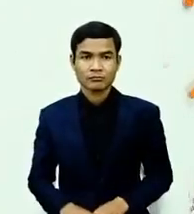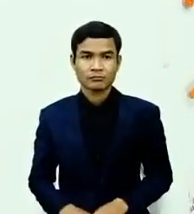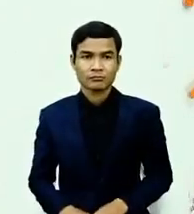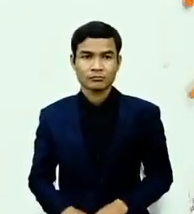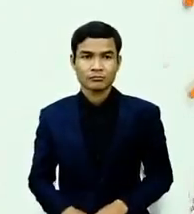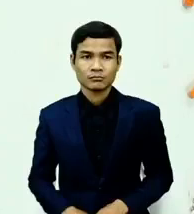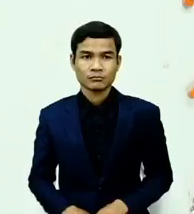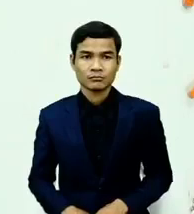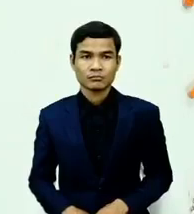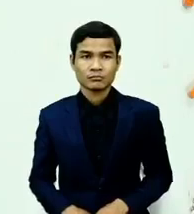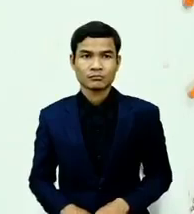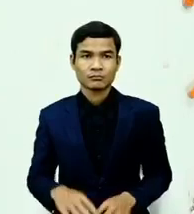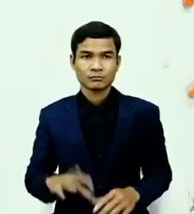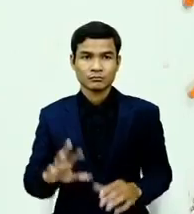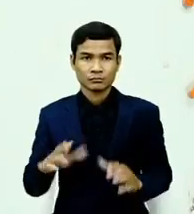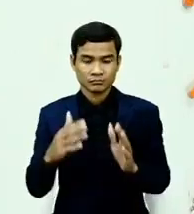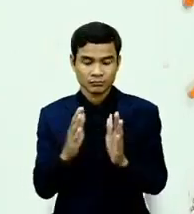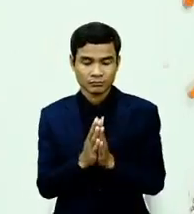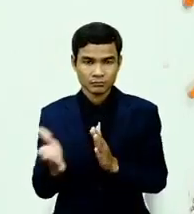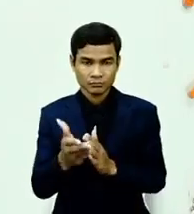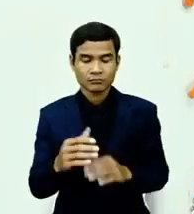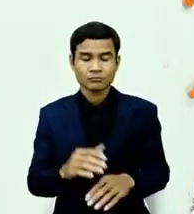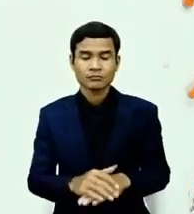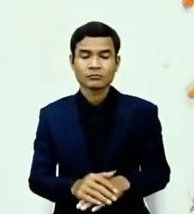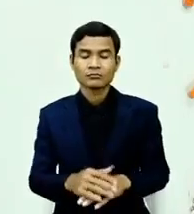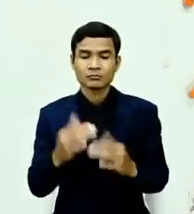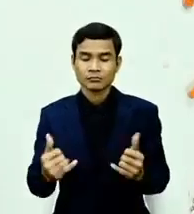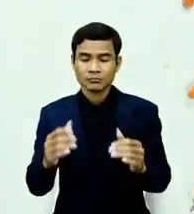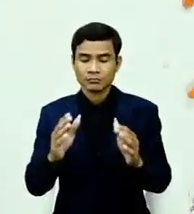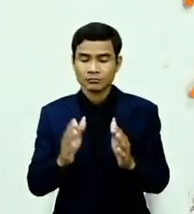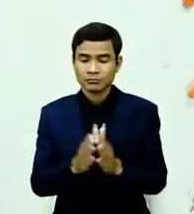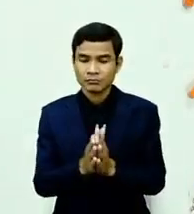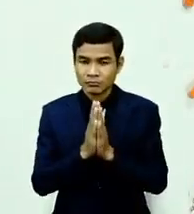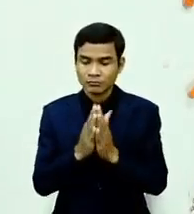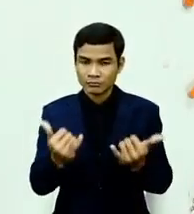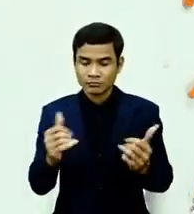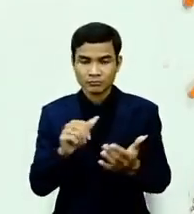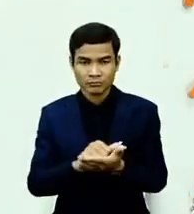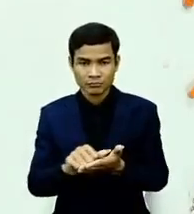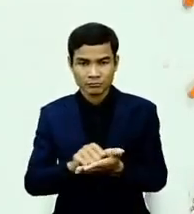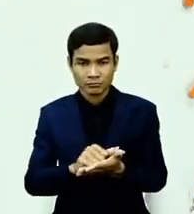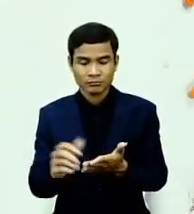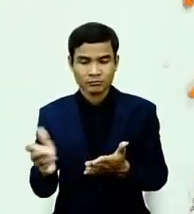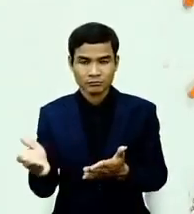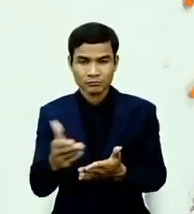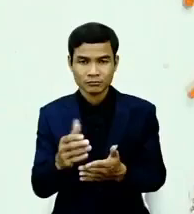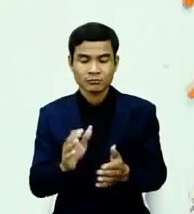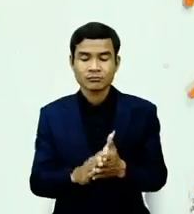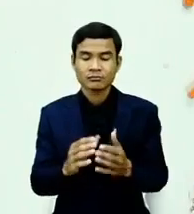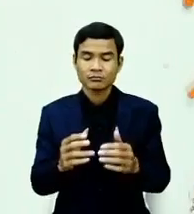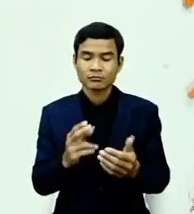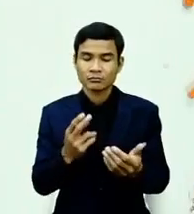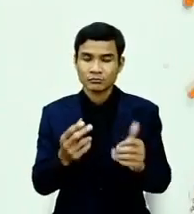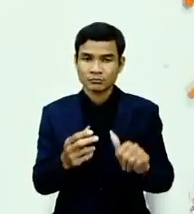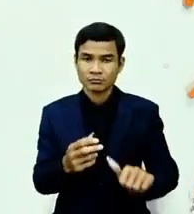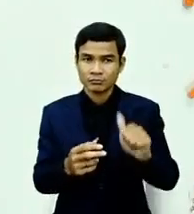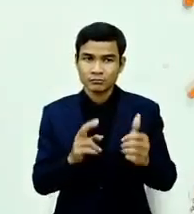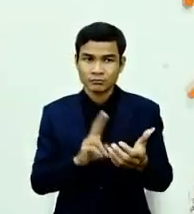ចាអរគុណច្រើនណាស់កូនណាចាឥឡូវនេះសូមកូនកូនលុបក្តារឈ្នួលហើយកូនចាយកក្តារឈ្នួលទុកទៅ